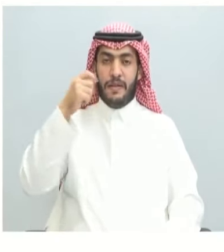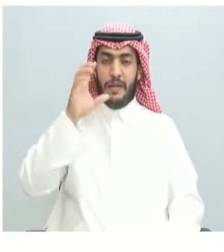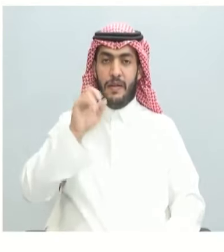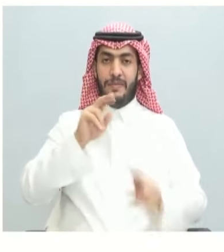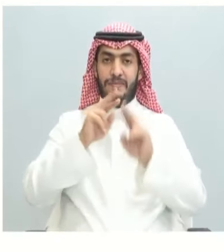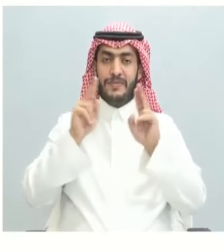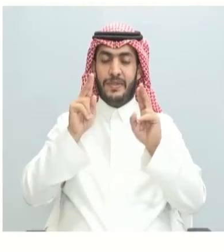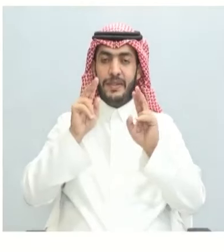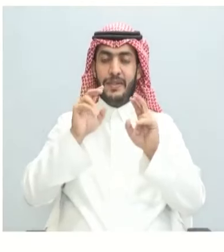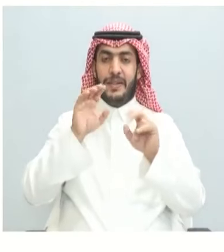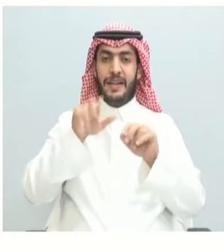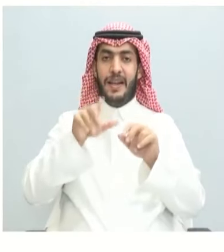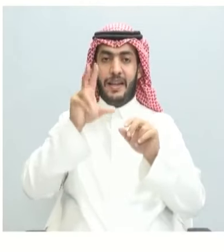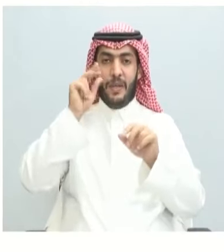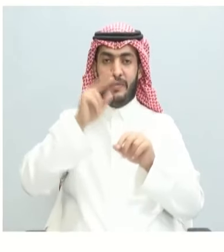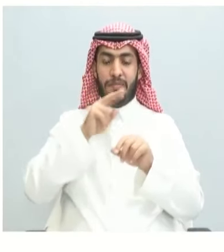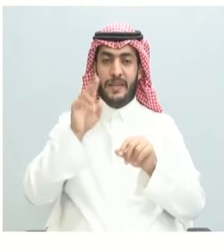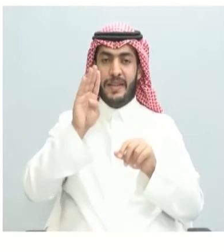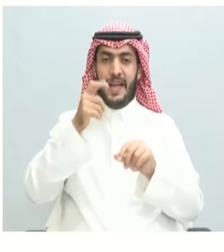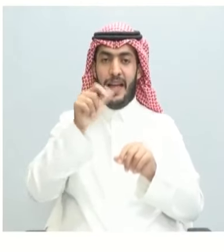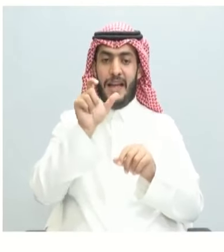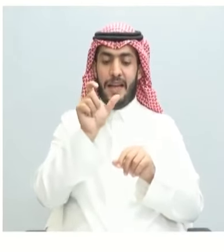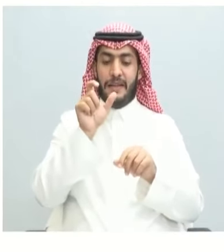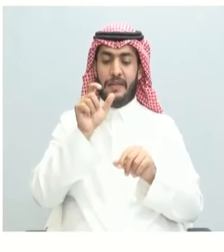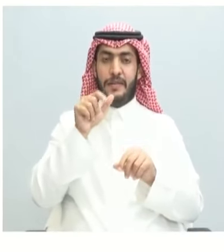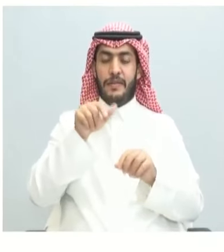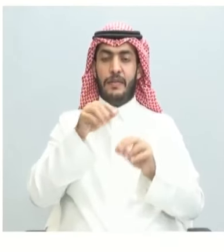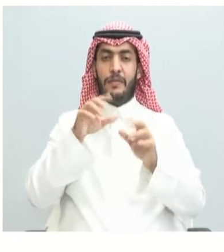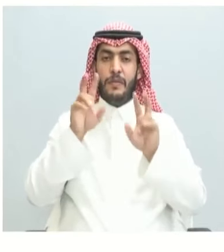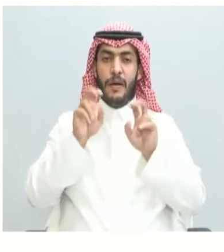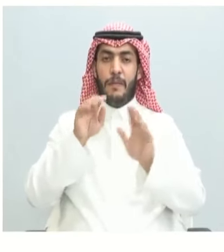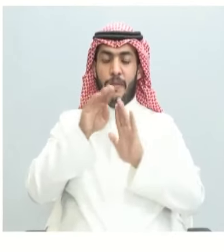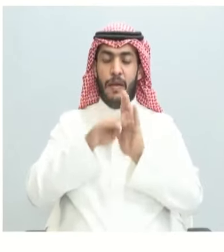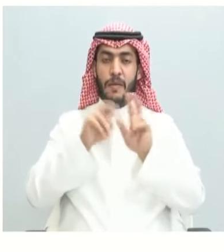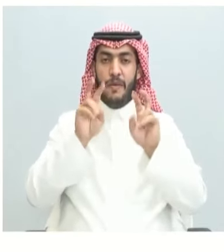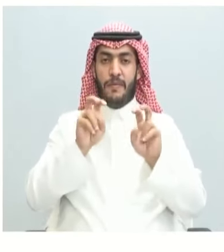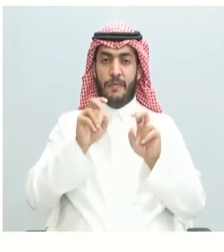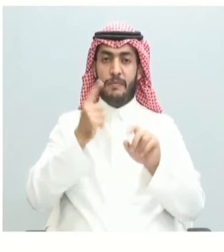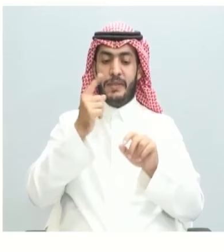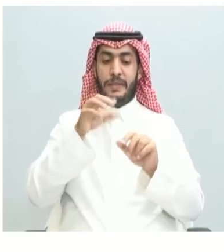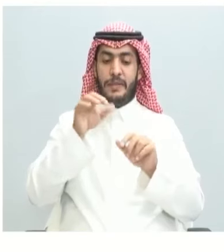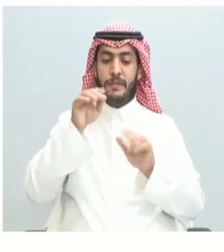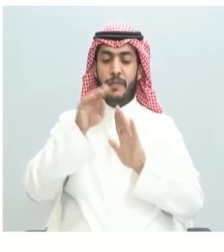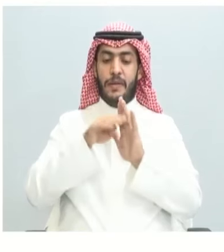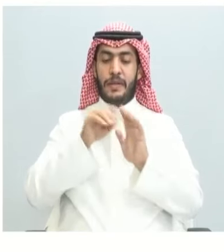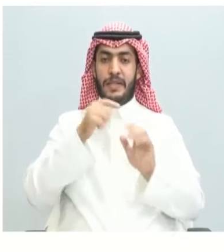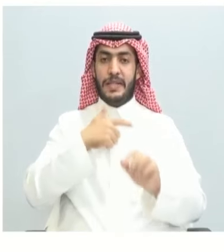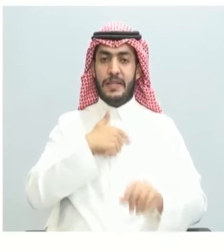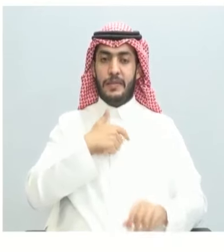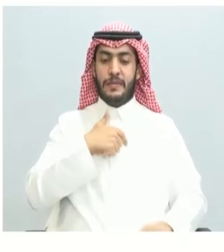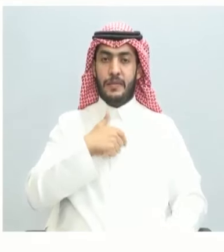الاخرى في الكائن تقوم هذه اللبنه او توقف جميع المقاطع البرمجيه في الكائن ما عدا المقطع البرمجي